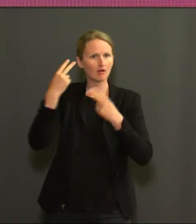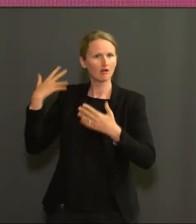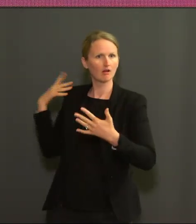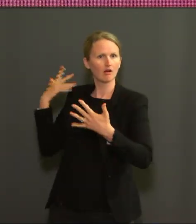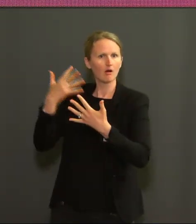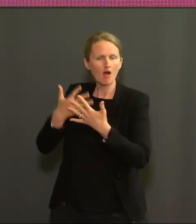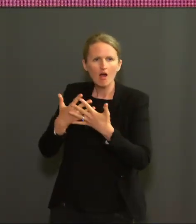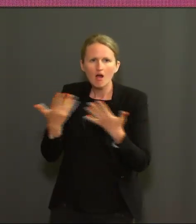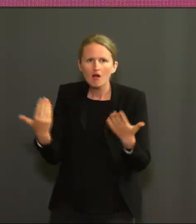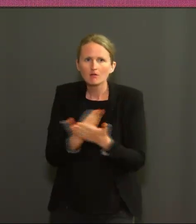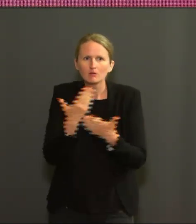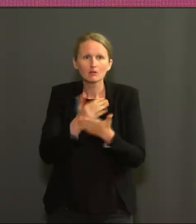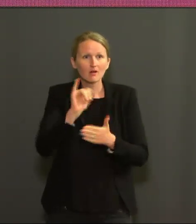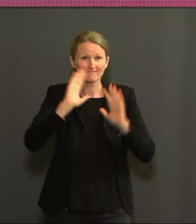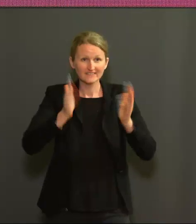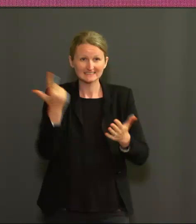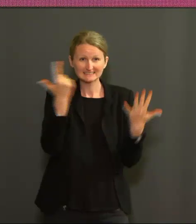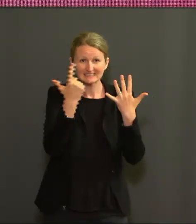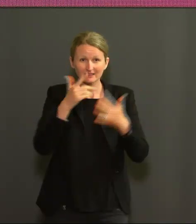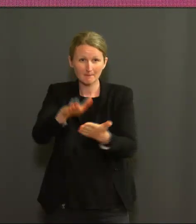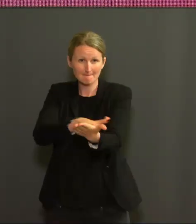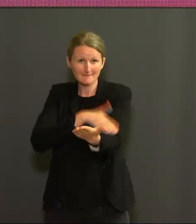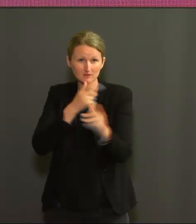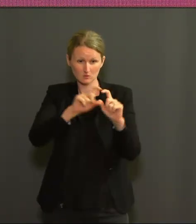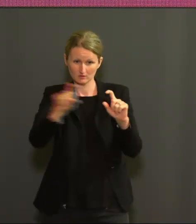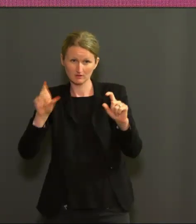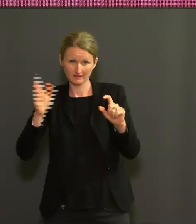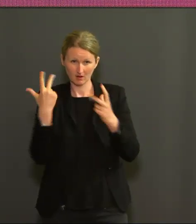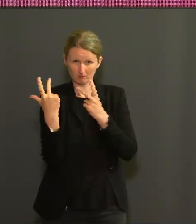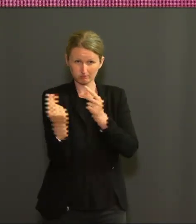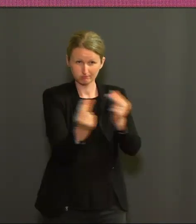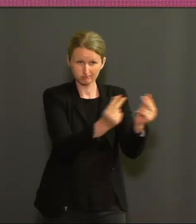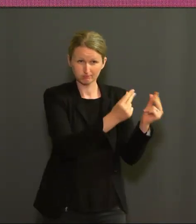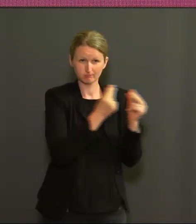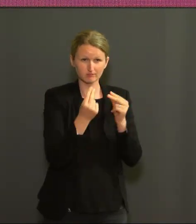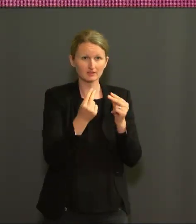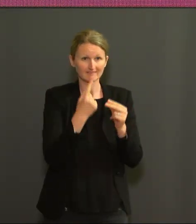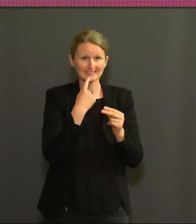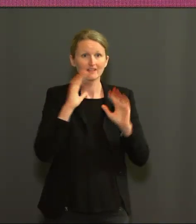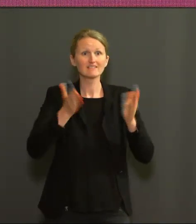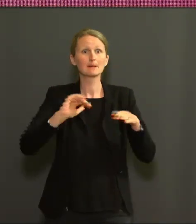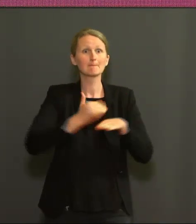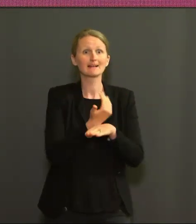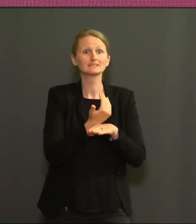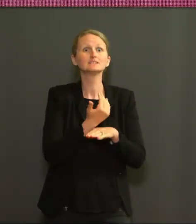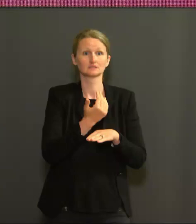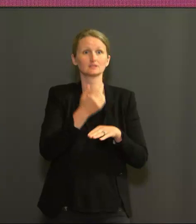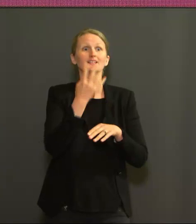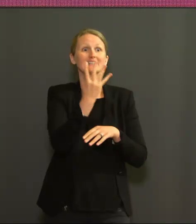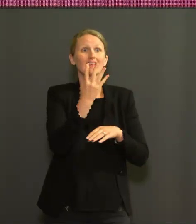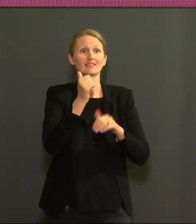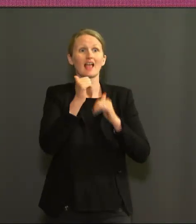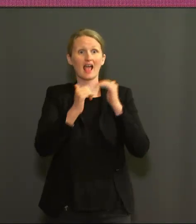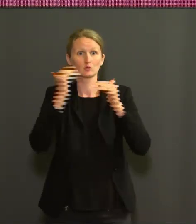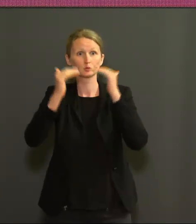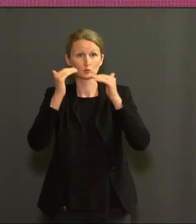administrées, 3 adultes sur 4 sont partiellement vaccinés en Belgique et plus de 4 adultes sur 10